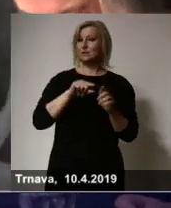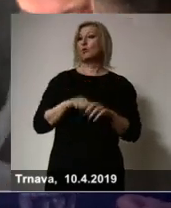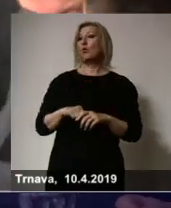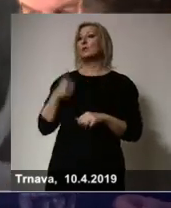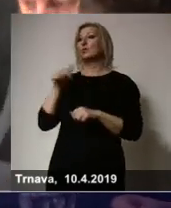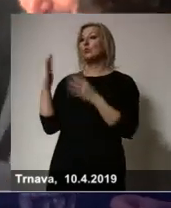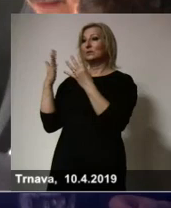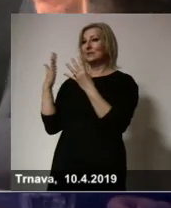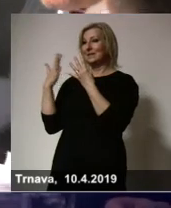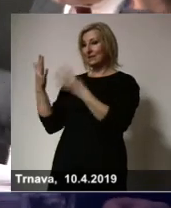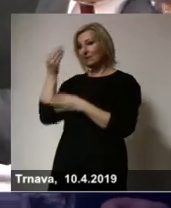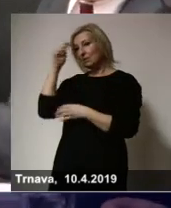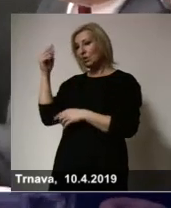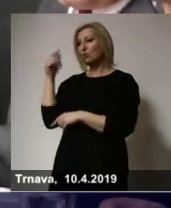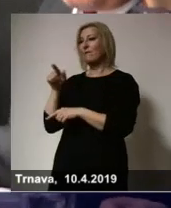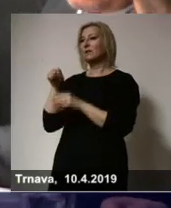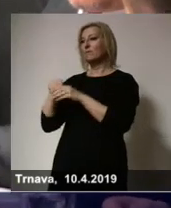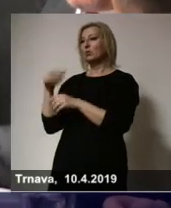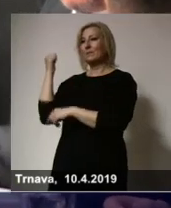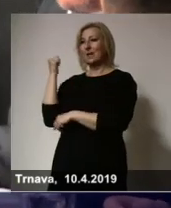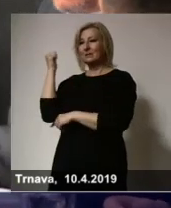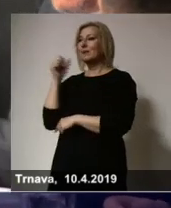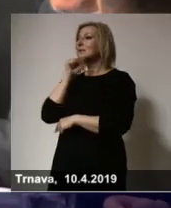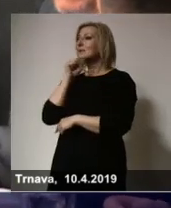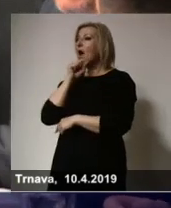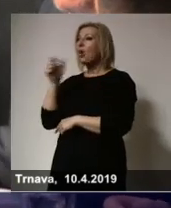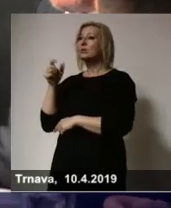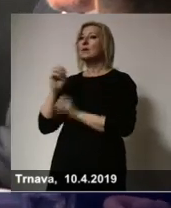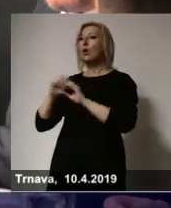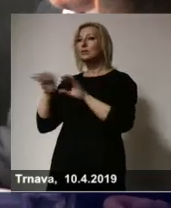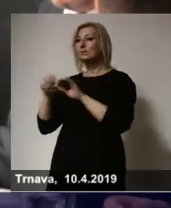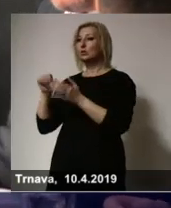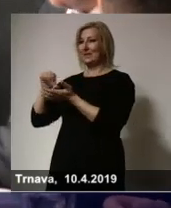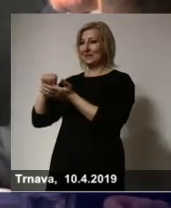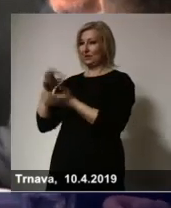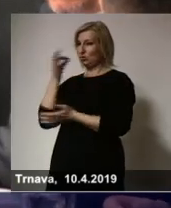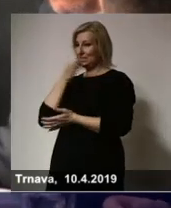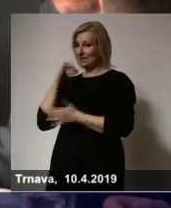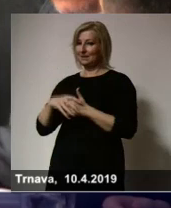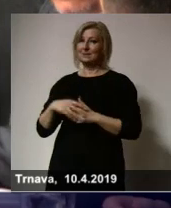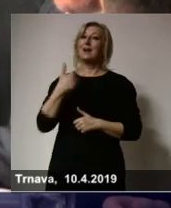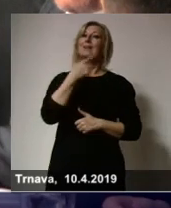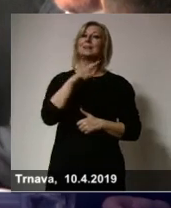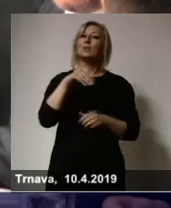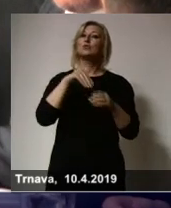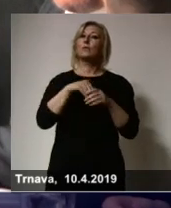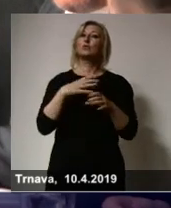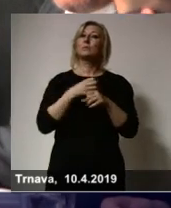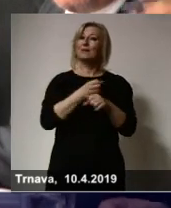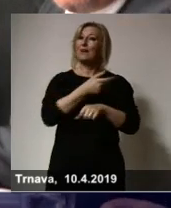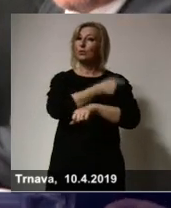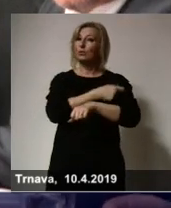199. vymenovanie do funkcie riaditeľa Záhorského svetového strediska v Senici. Číslo 200. návrh na vymenovanie do funkcie